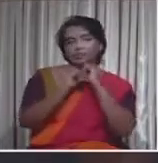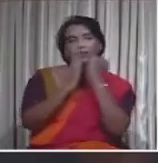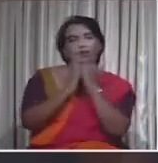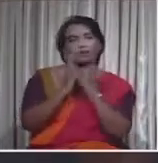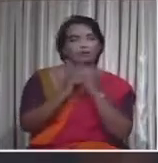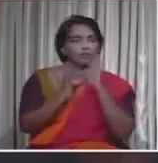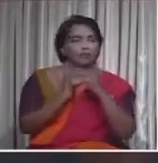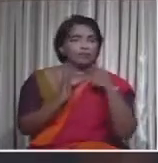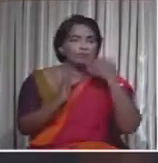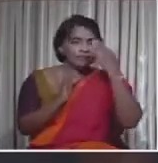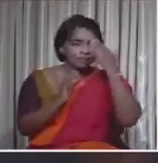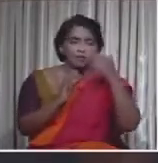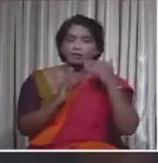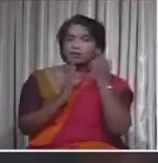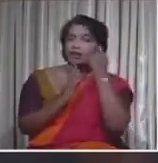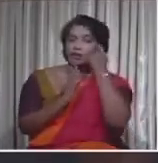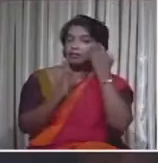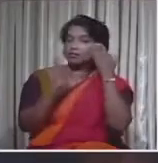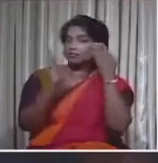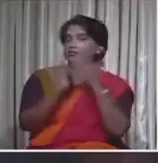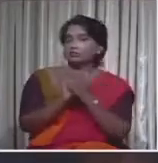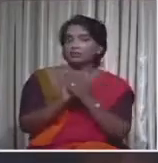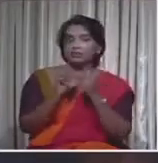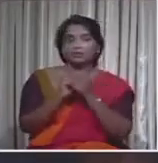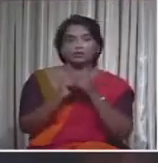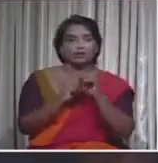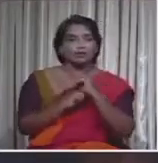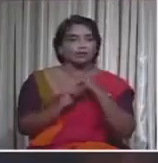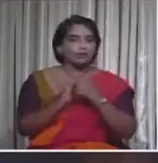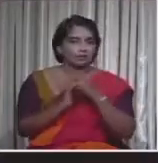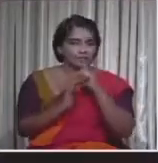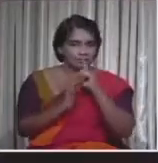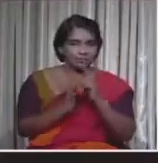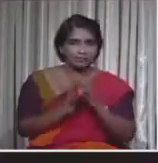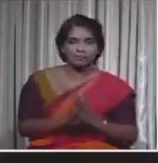නිසා කරුණාකරලා මේ යෝජනා දෙක කෙරෙහි අවධානය යොමු කරන්න කියලා ගෞරවයෙන් ඉල්ලනවා. Thank you.